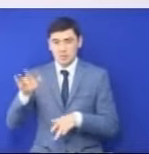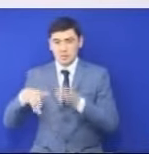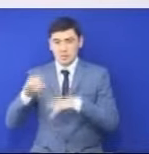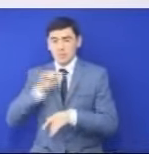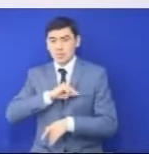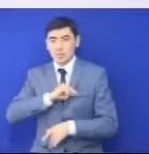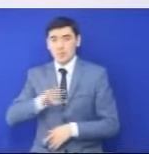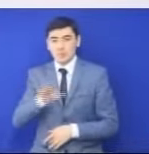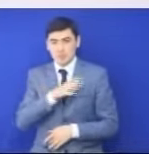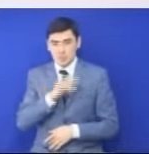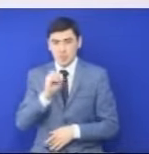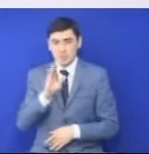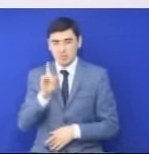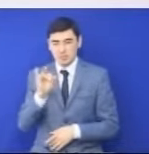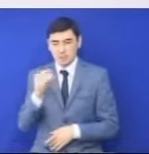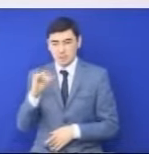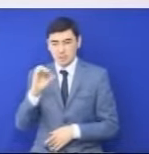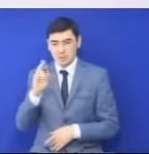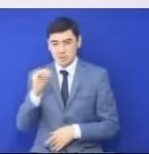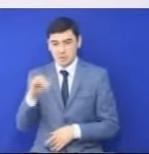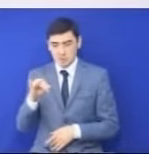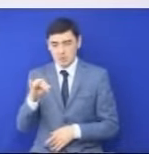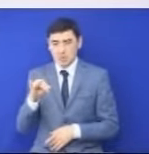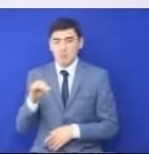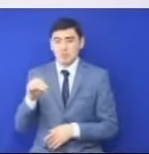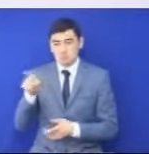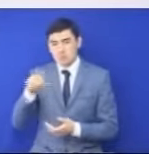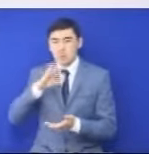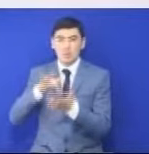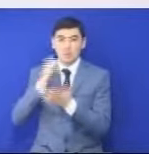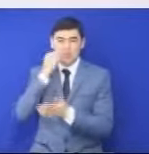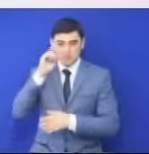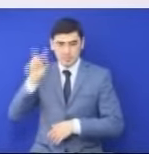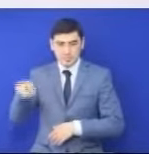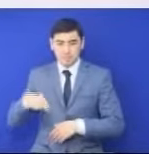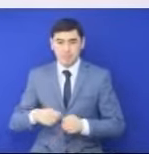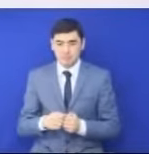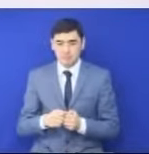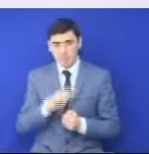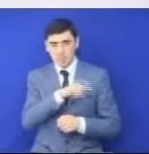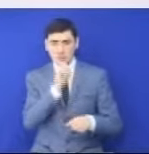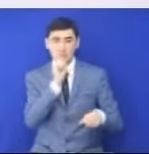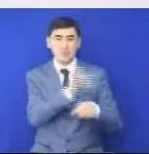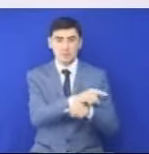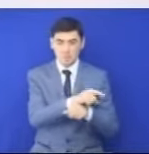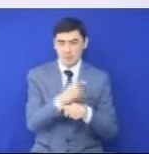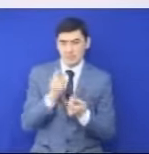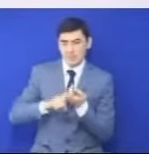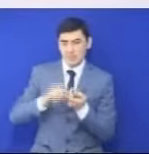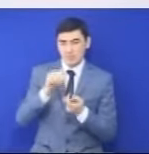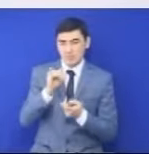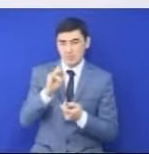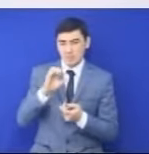инфраструктуре Евразийской экономической комиссии в Москве. Представляя нового заместителя, Даниил Ахметов поручил Алмазхану Сматлаеву усилить